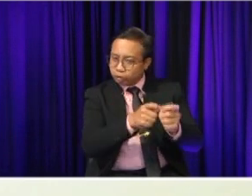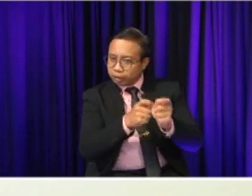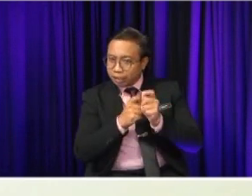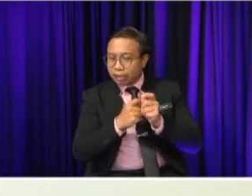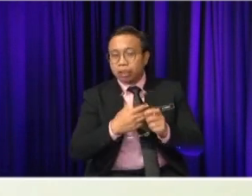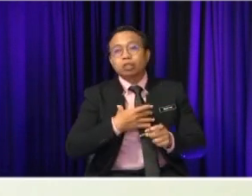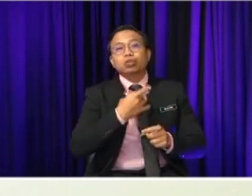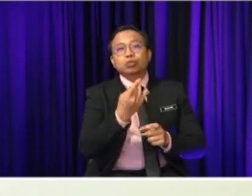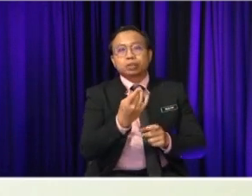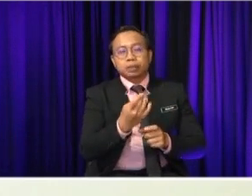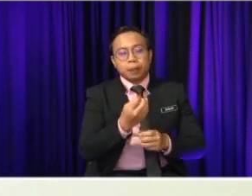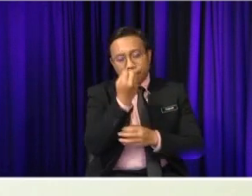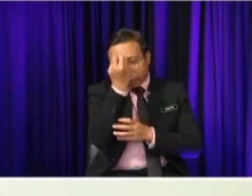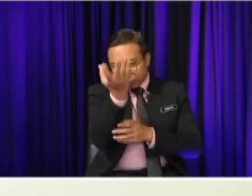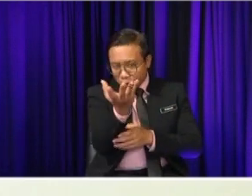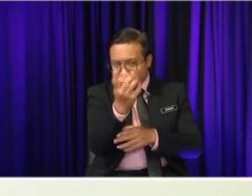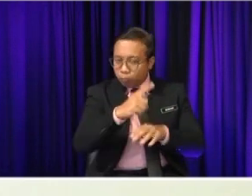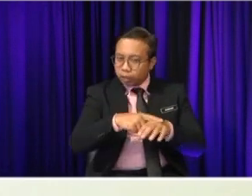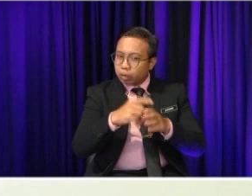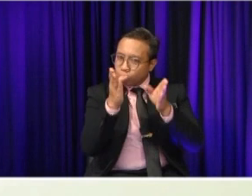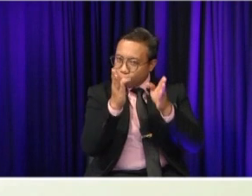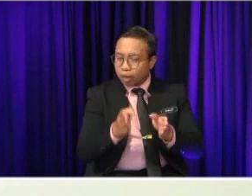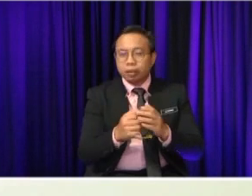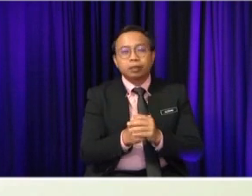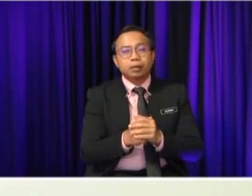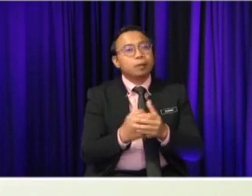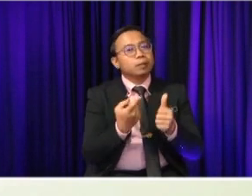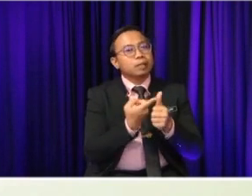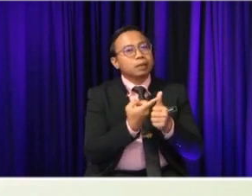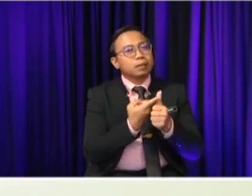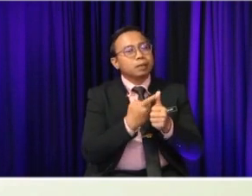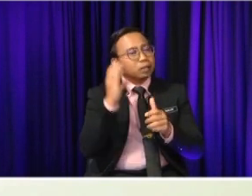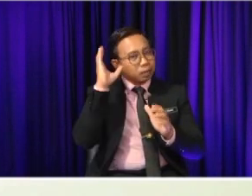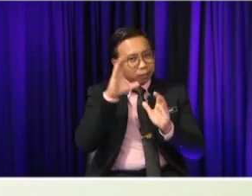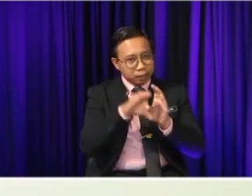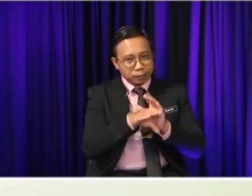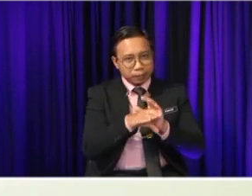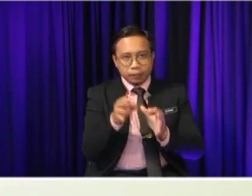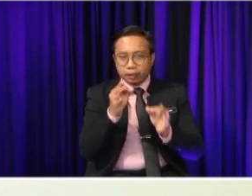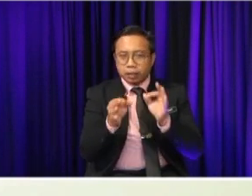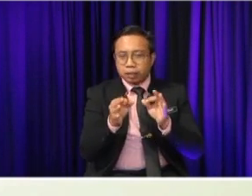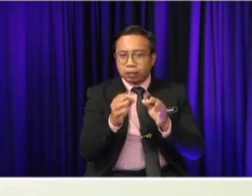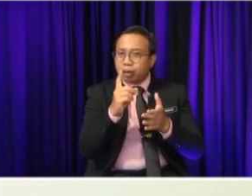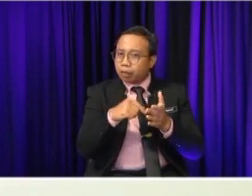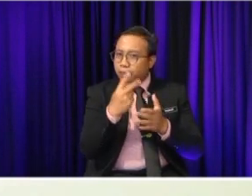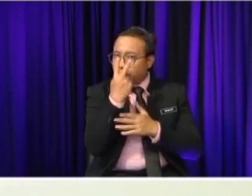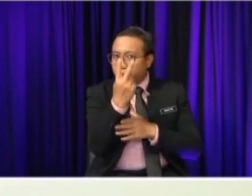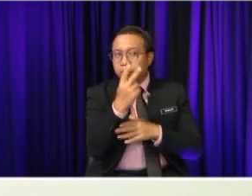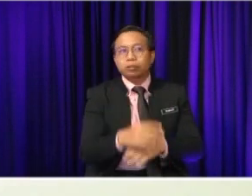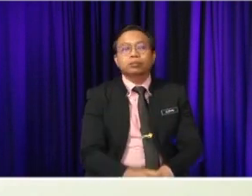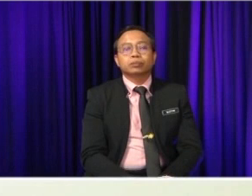minat anak bagi tahu kepada pengguna kalian tengok yang pertama gambar tersebut Kalau Kris apa gambar yang pertama